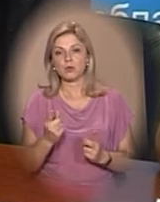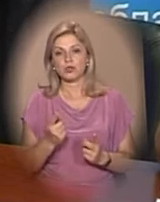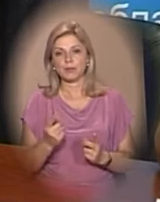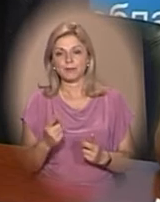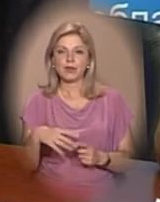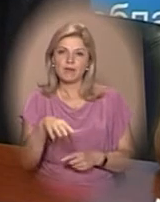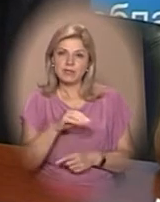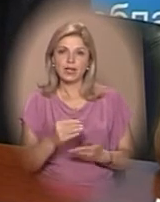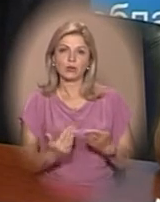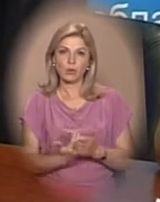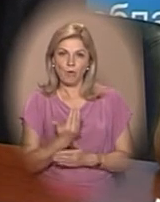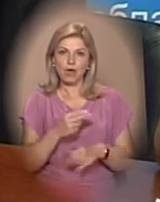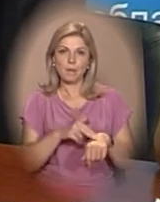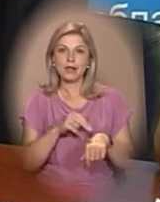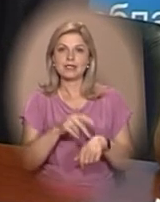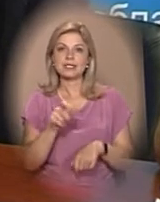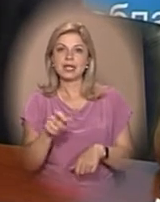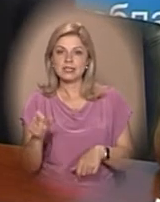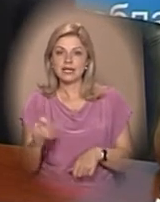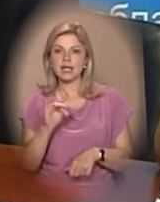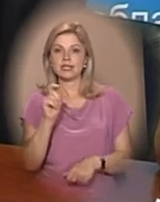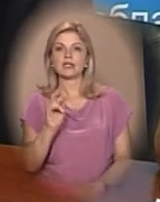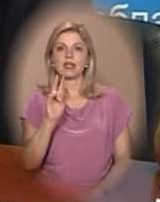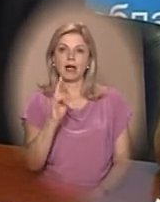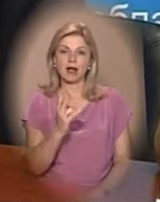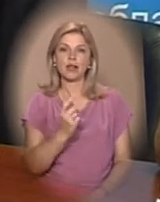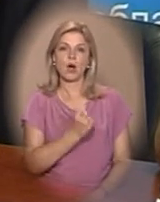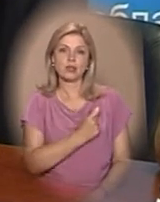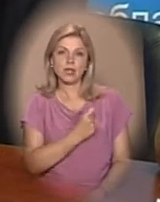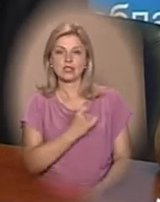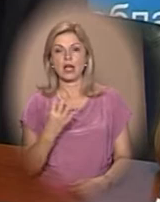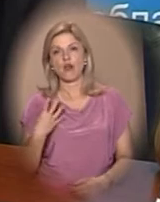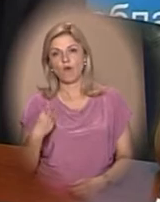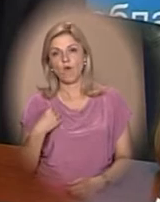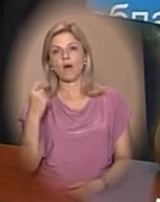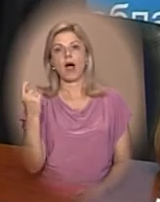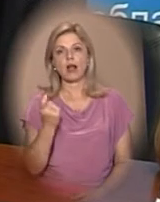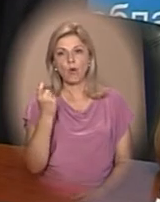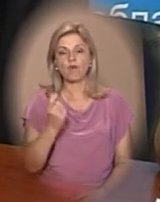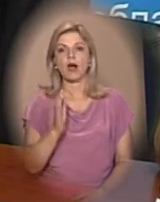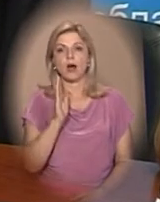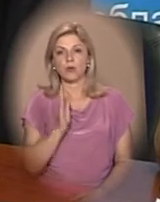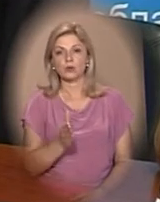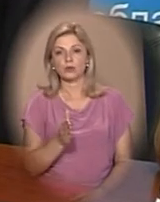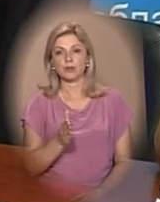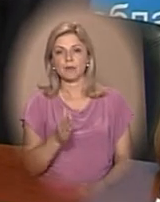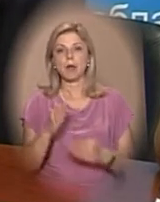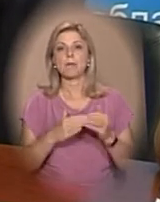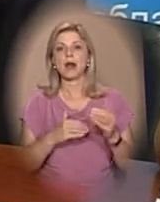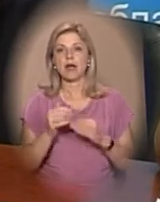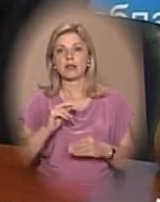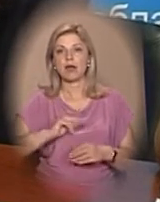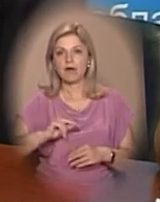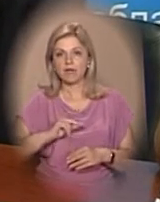всі нові поліцейські із Миколаєва, із Одеси, із Львова, із Харкова, вони будуть як би практикуватися